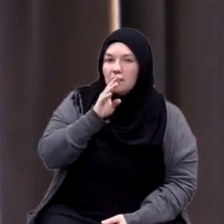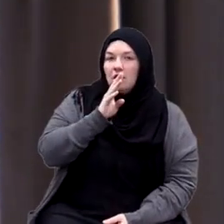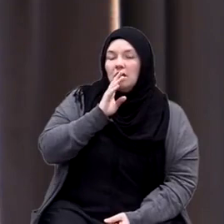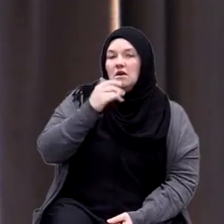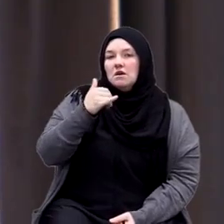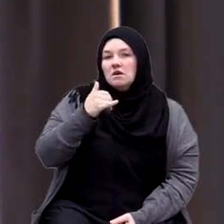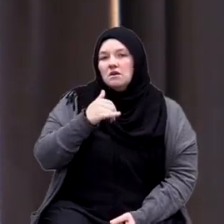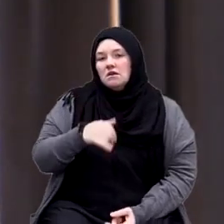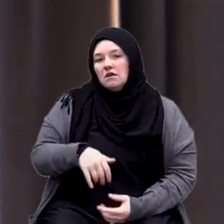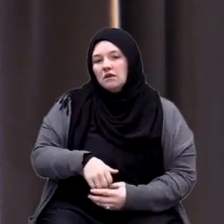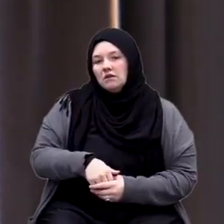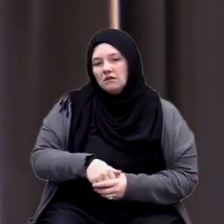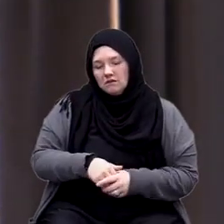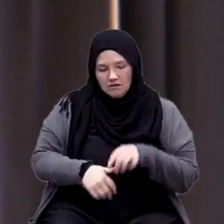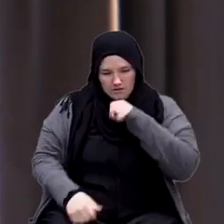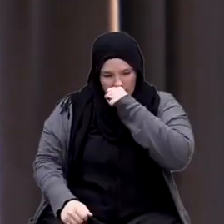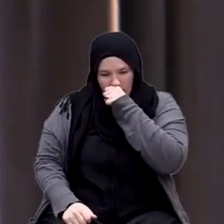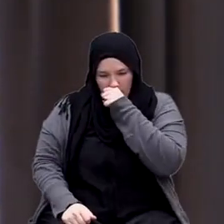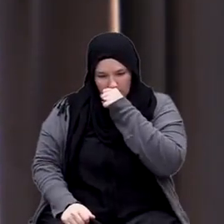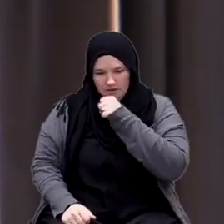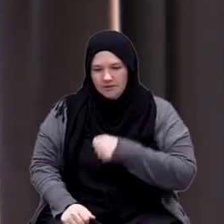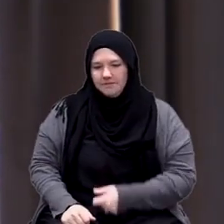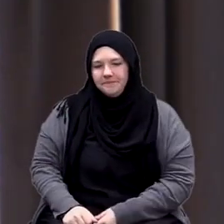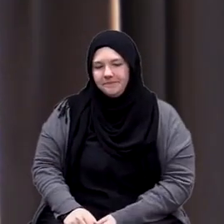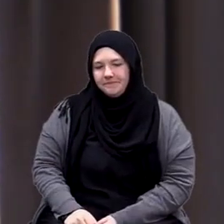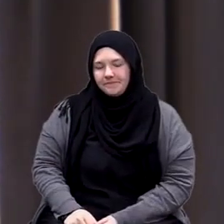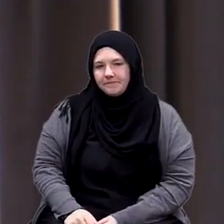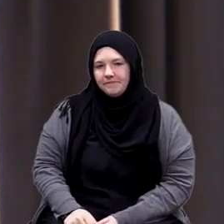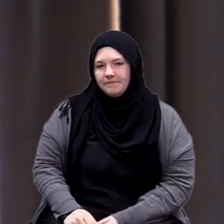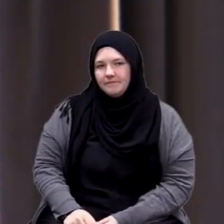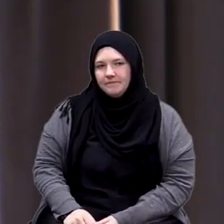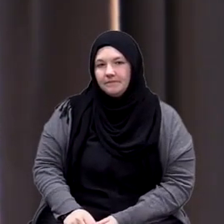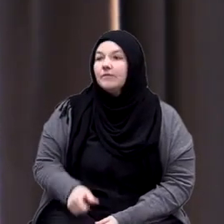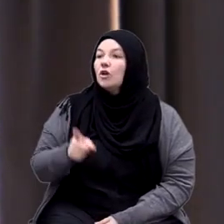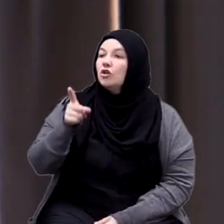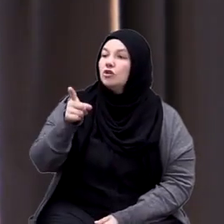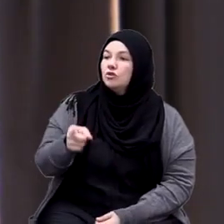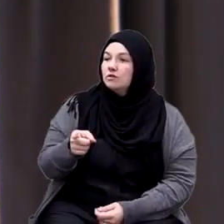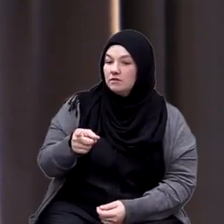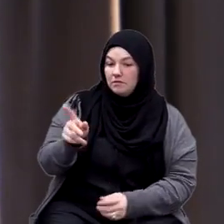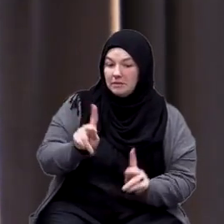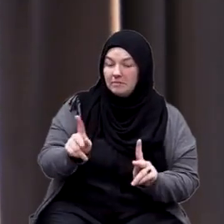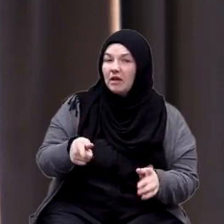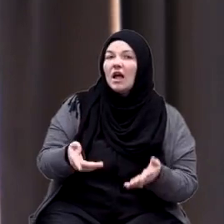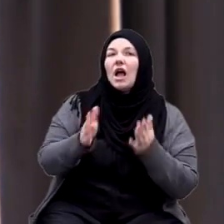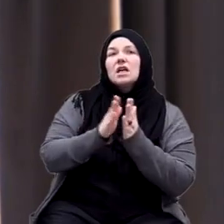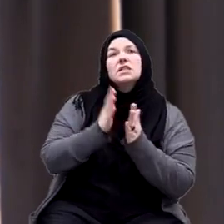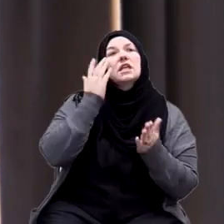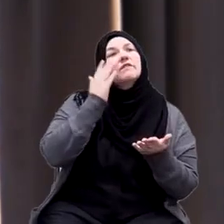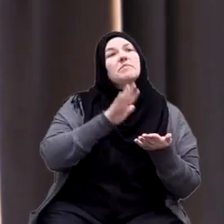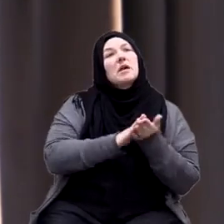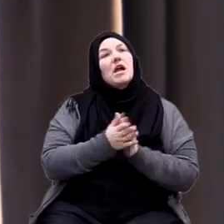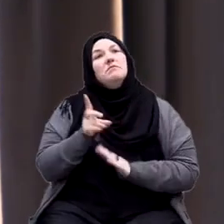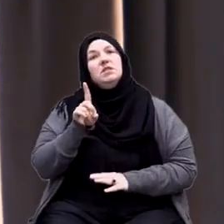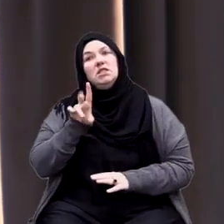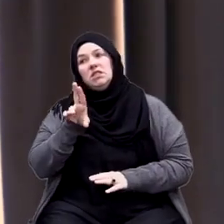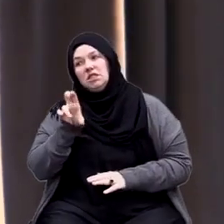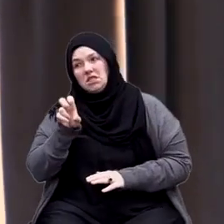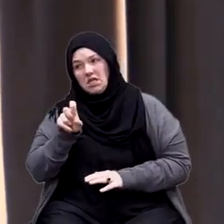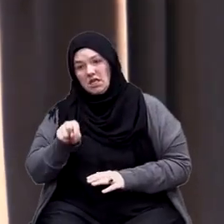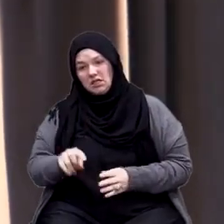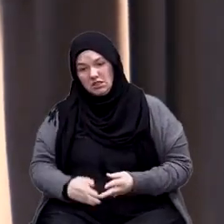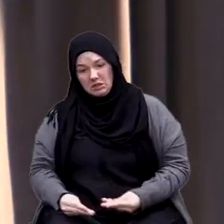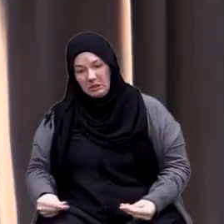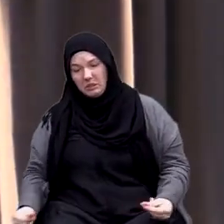كُنَّا تُرَابًا أَإِنَّا لَفِي خَلْقٍ جَدِيدٍ. You're asking, if we turn into dust, are we going